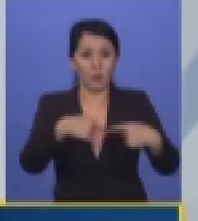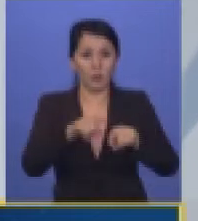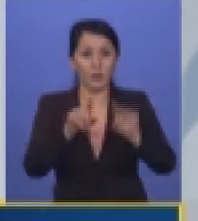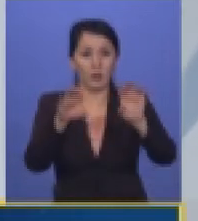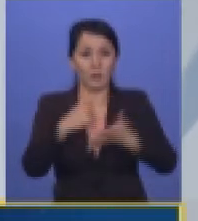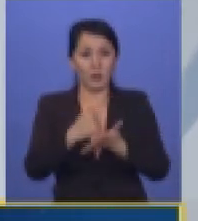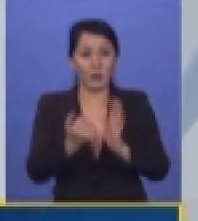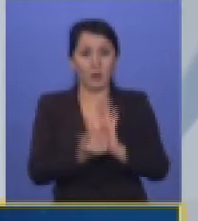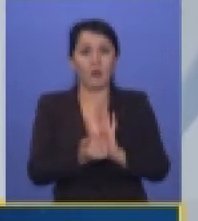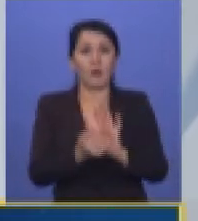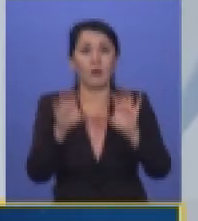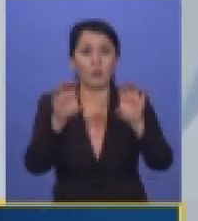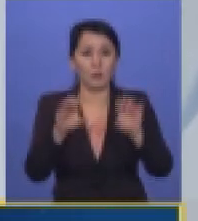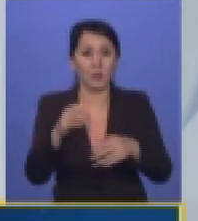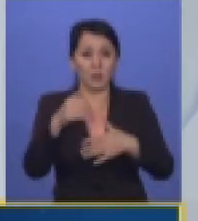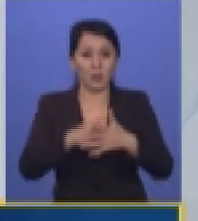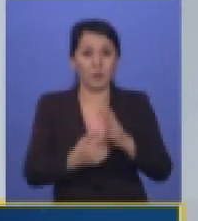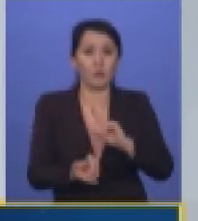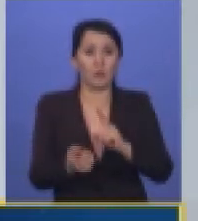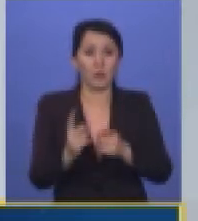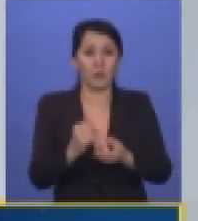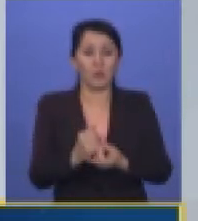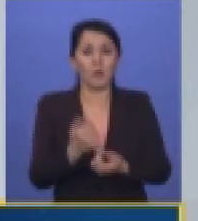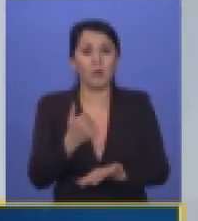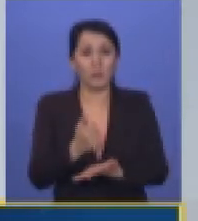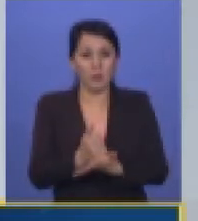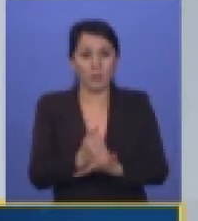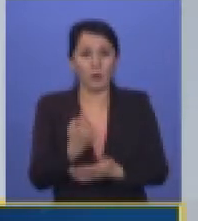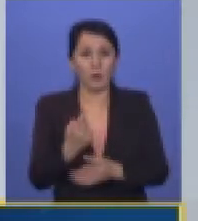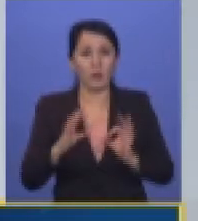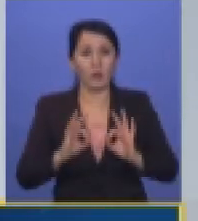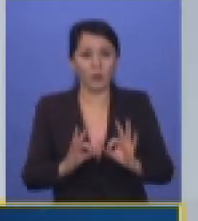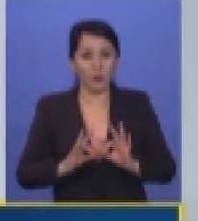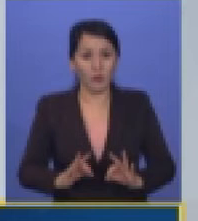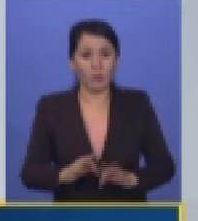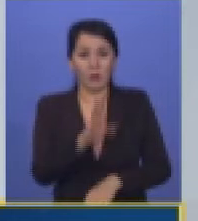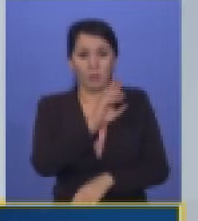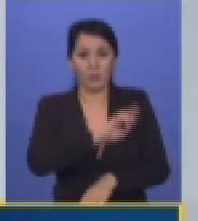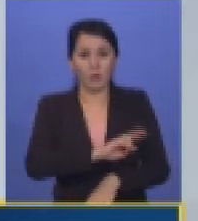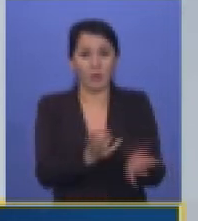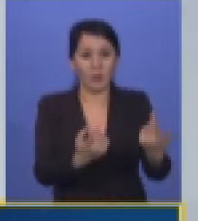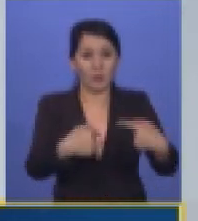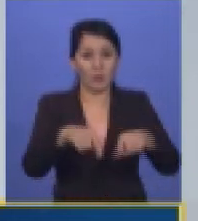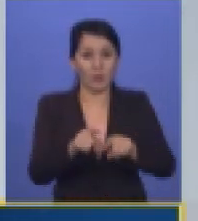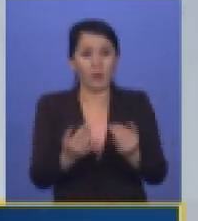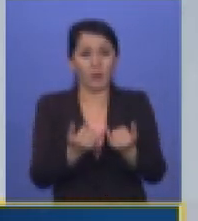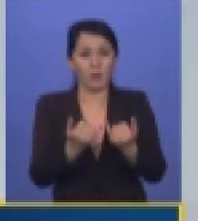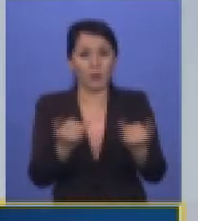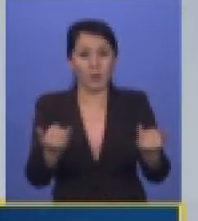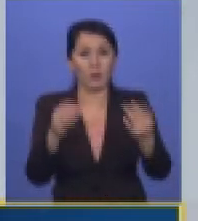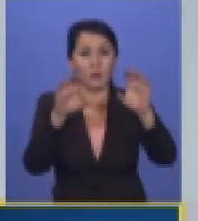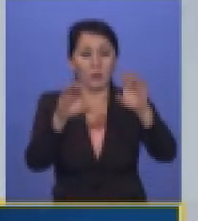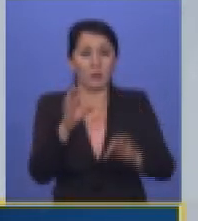ұйымдастыру заңмен белгіленеді. Конституцияға енгізілетін өзгерістердің тағы бірі прокуратураның құзыреті. Ұйымдастырылуы мен қызмет